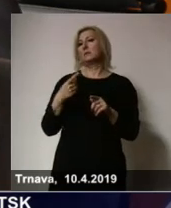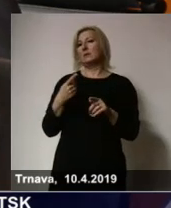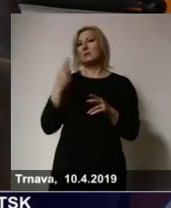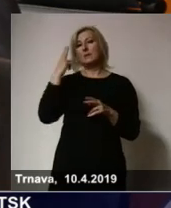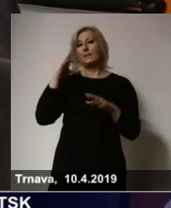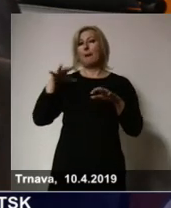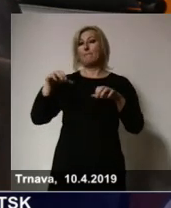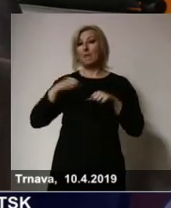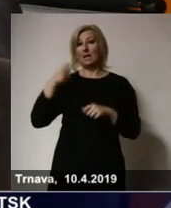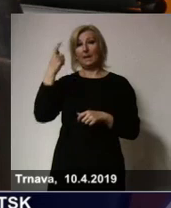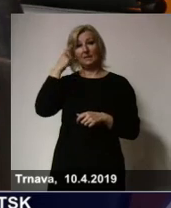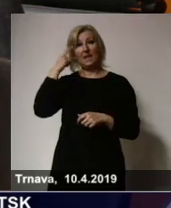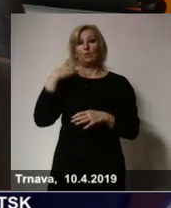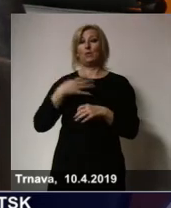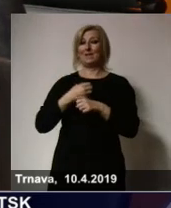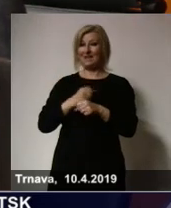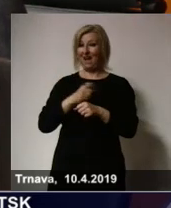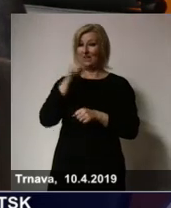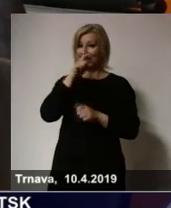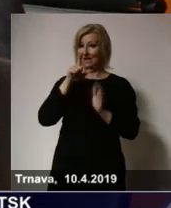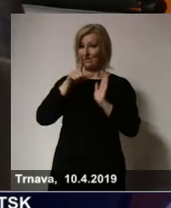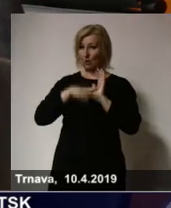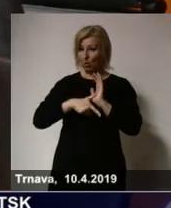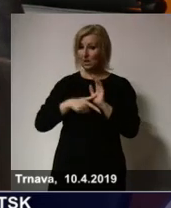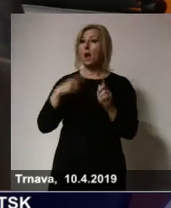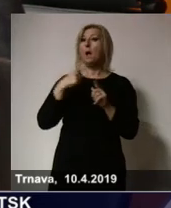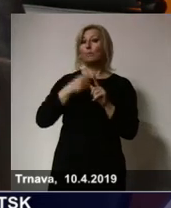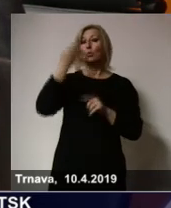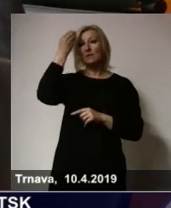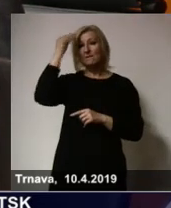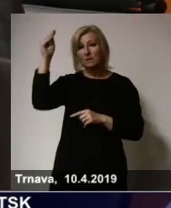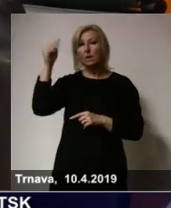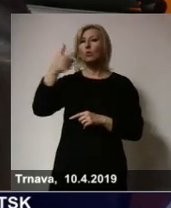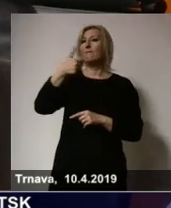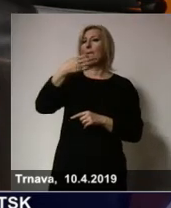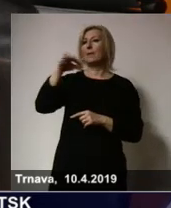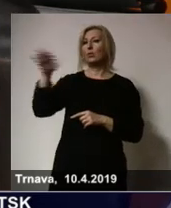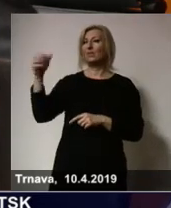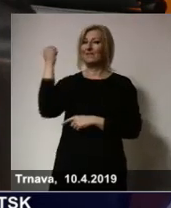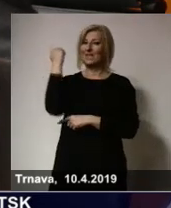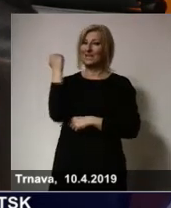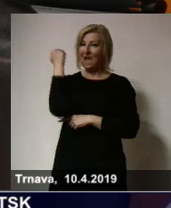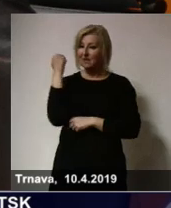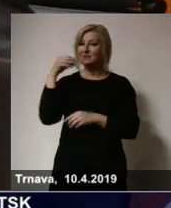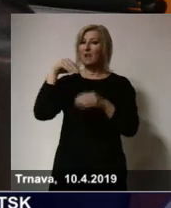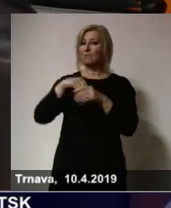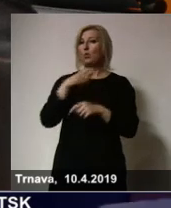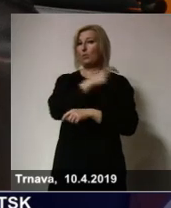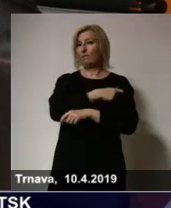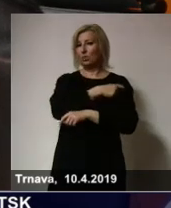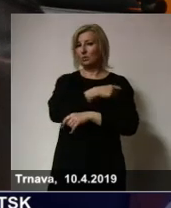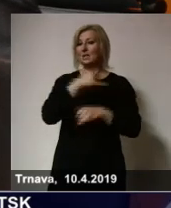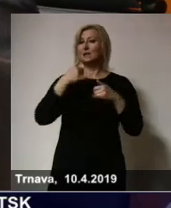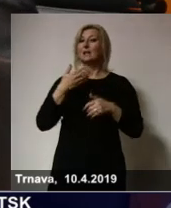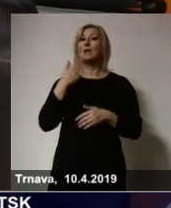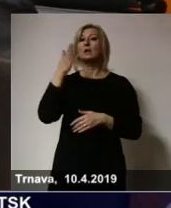návrh predsedu Trnavského správneho a menovať jednotlivých riaditeľov do funkcií. Dovolím si ich prednášať v plnom znení